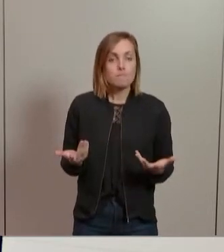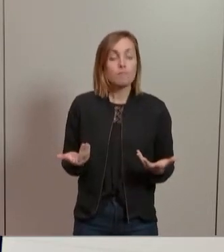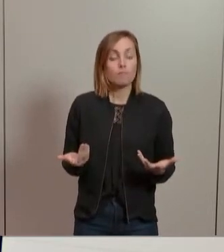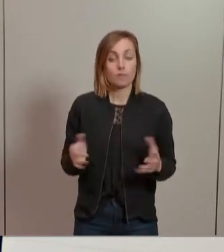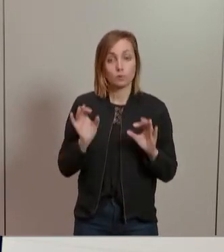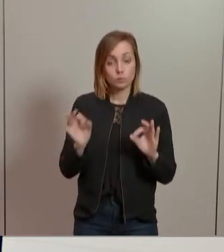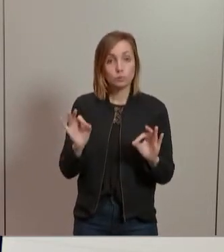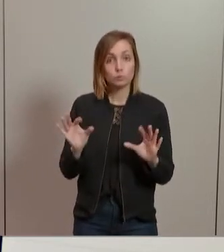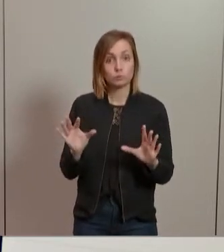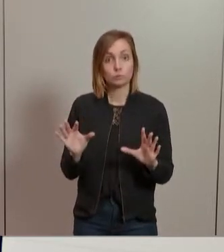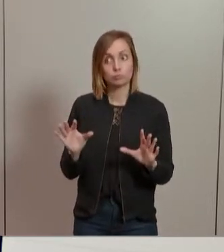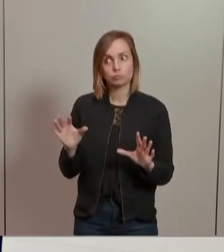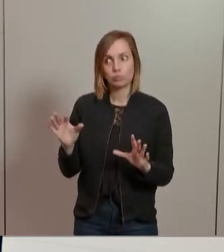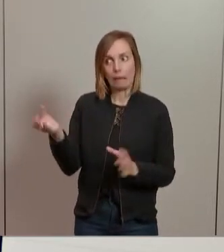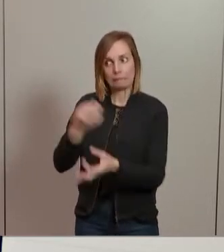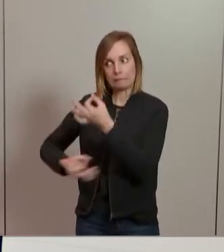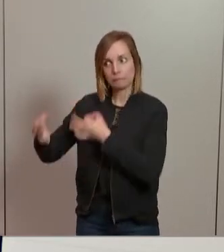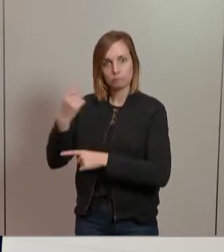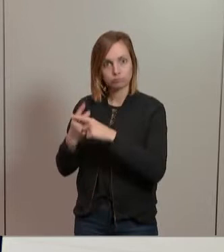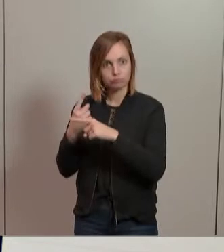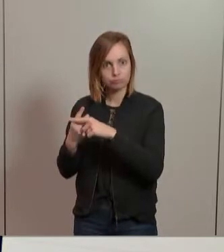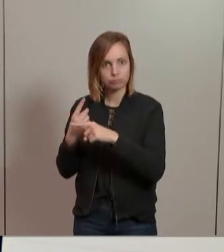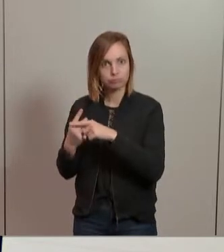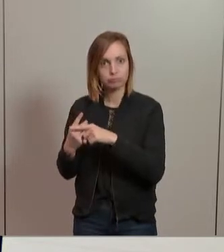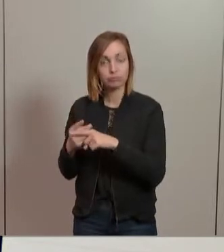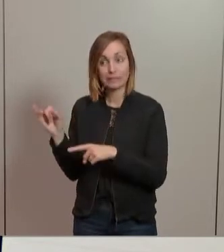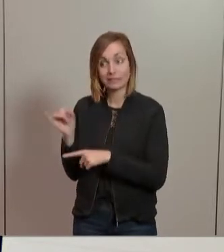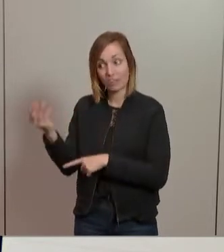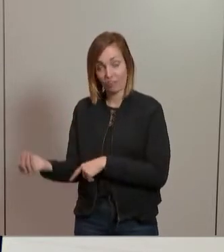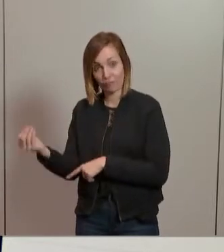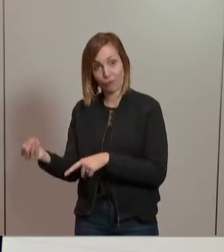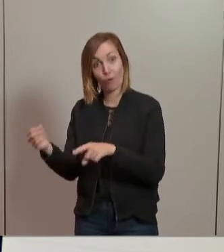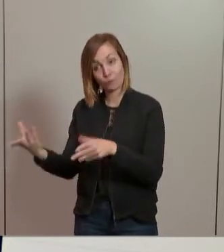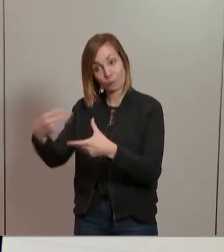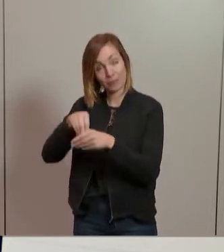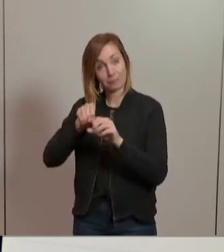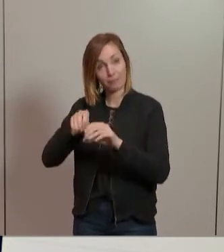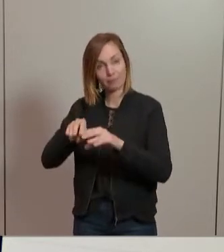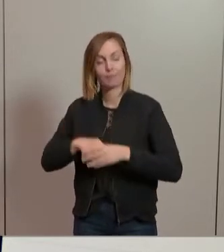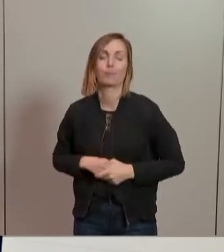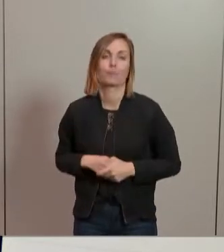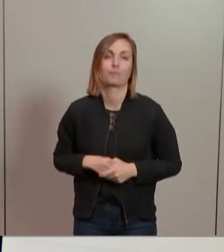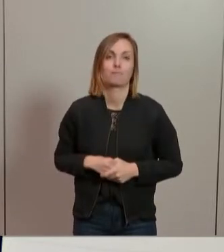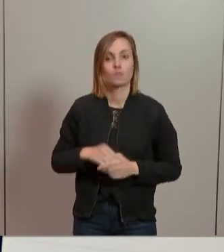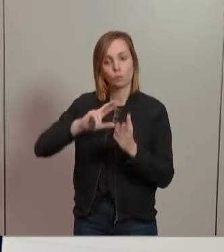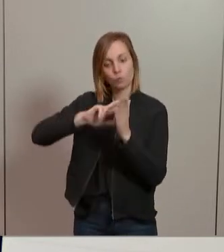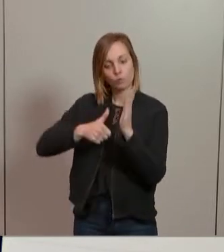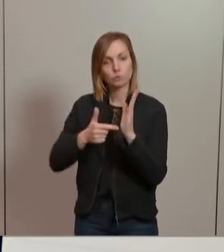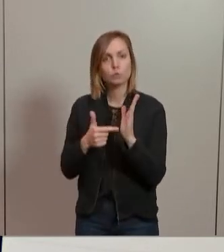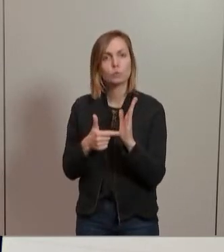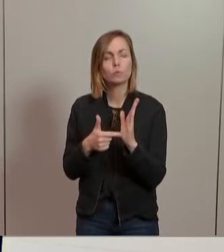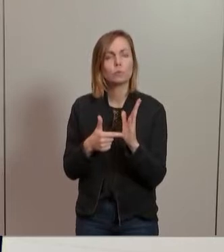Et d'ailleurs, on a des retours très positifs, que ce soit des écoliers et des professeurs d'école. Et cette convention permet